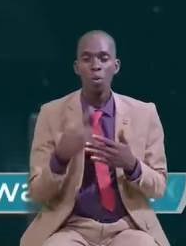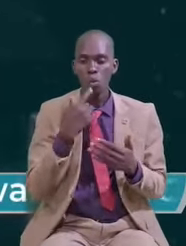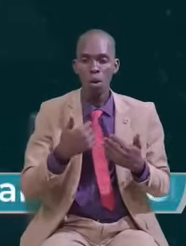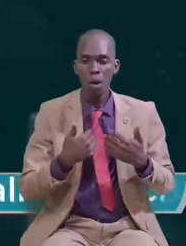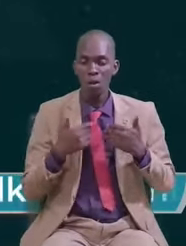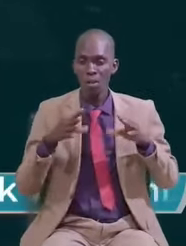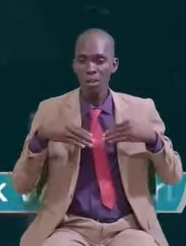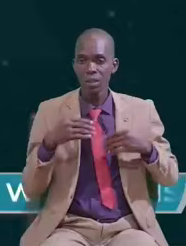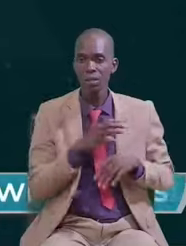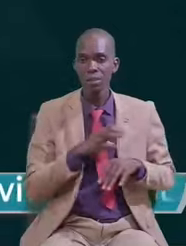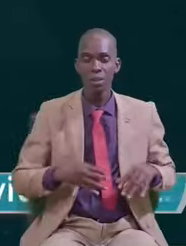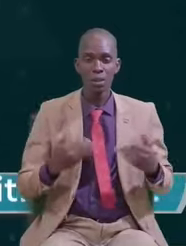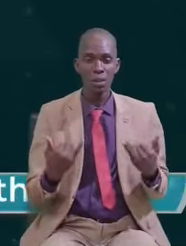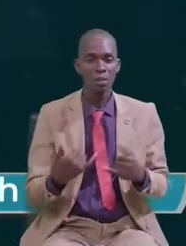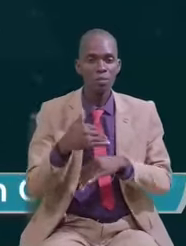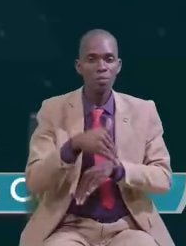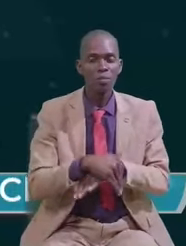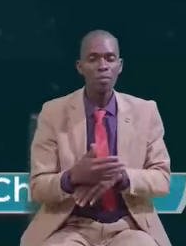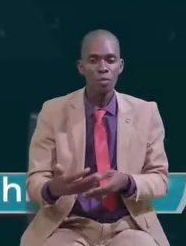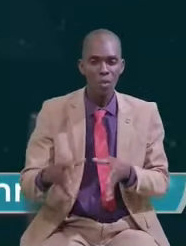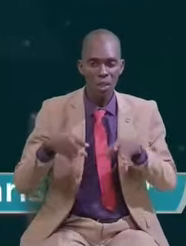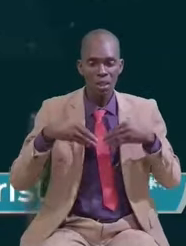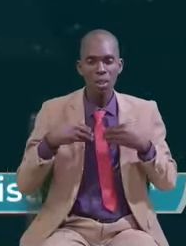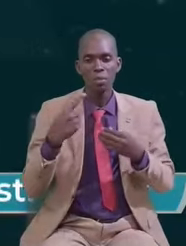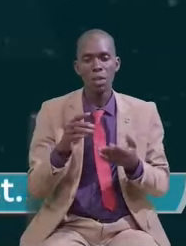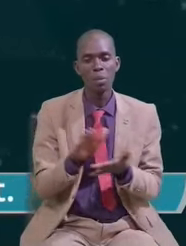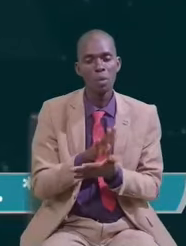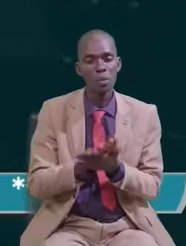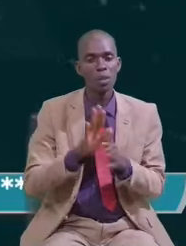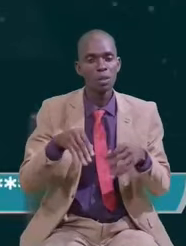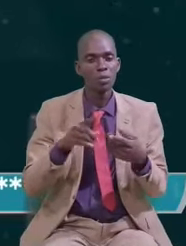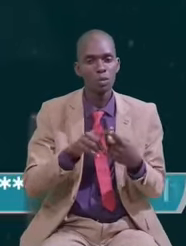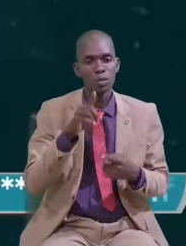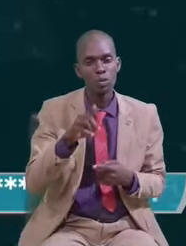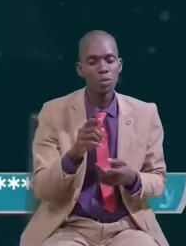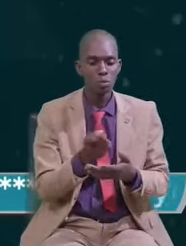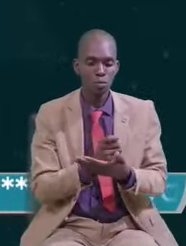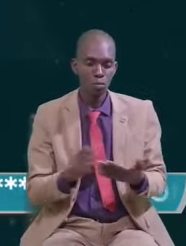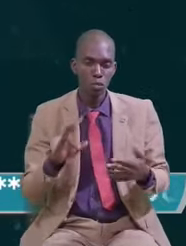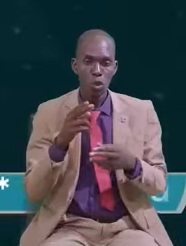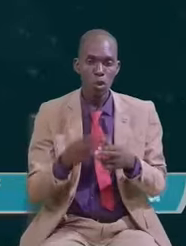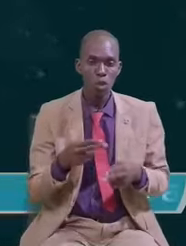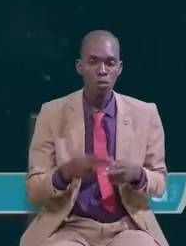doivent remplir la fiche en ligne. Nous envoyer